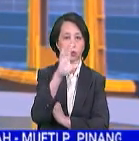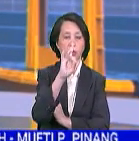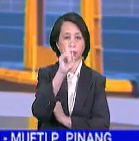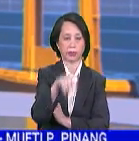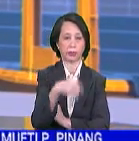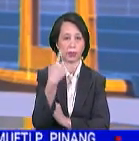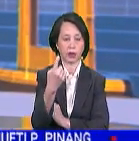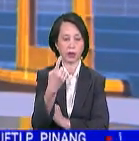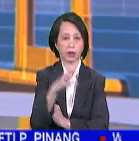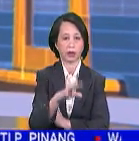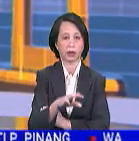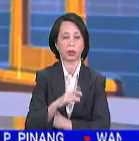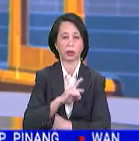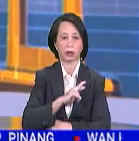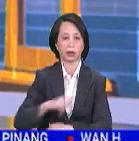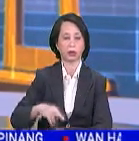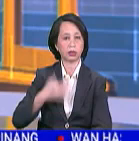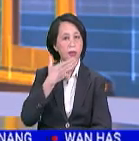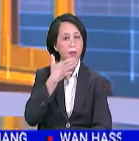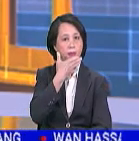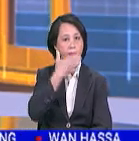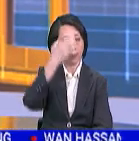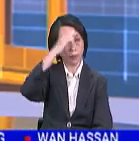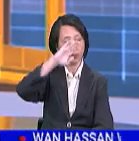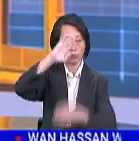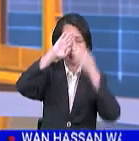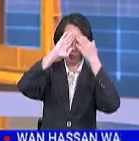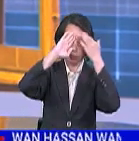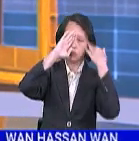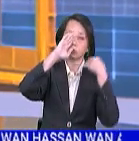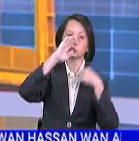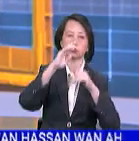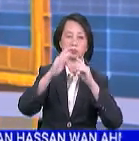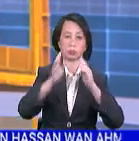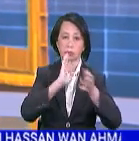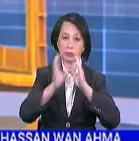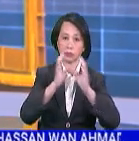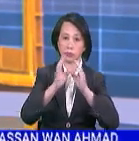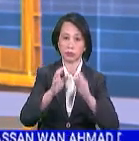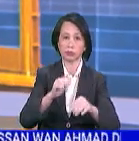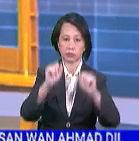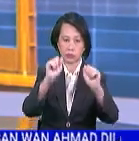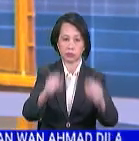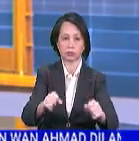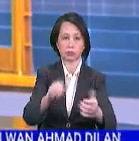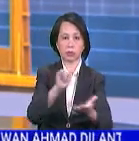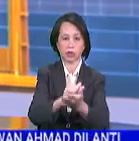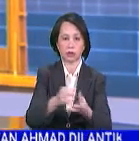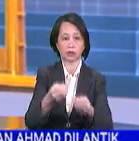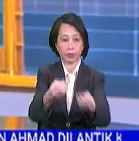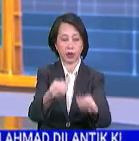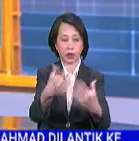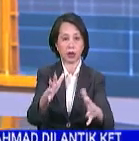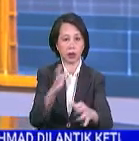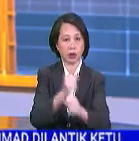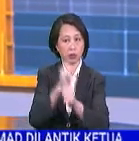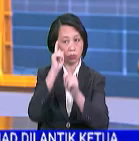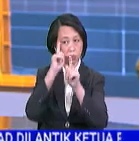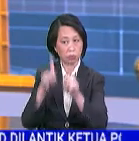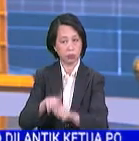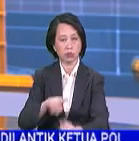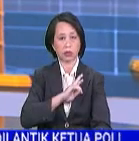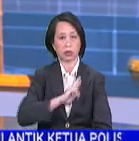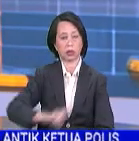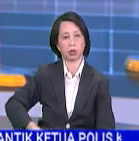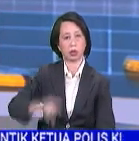ini. Raja Muda Perlis Tuanku Syed Faizuddin Putra Jamalul Lail bertitah, kebenaran berkenaan diberi setelah mendapat perkenan Raja